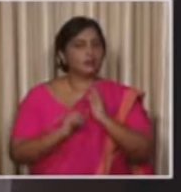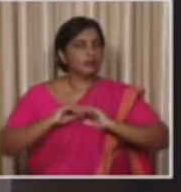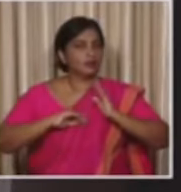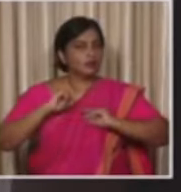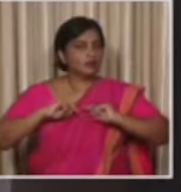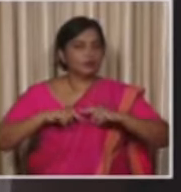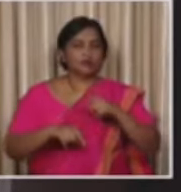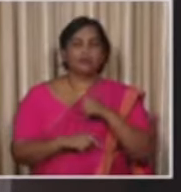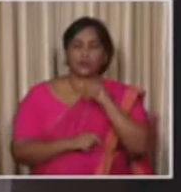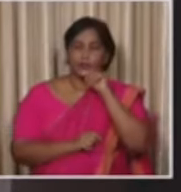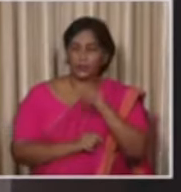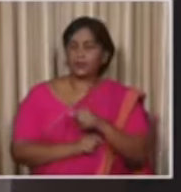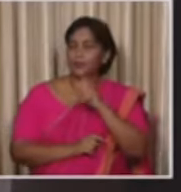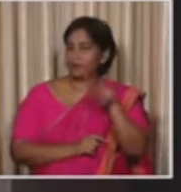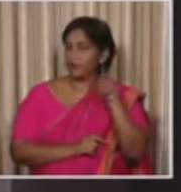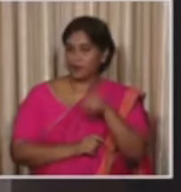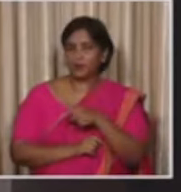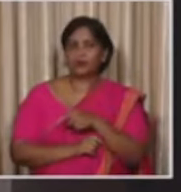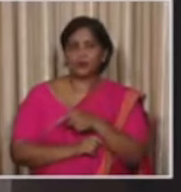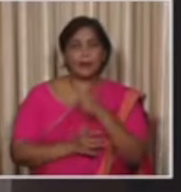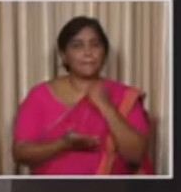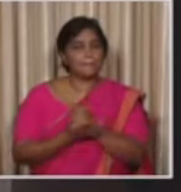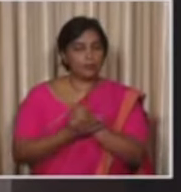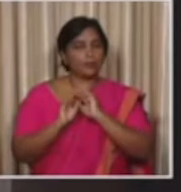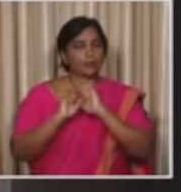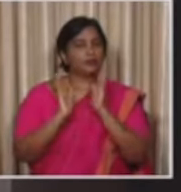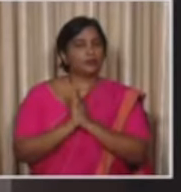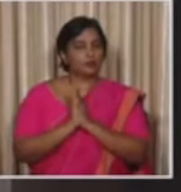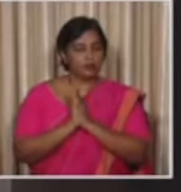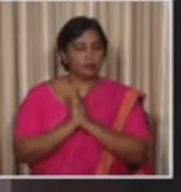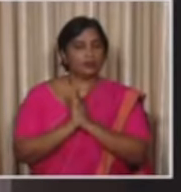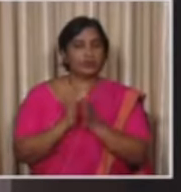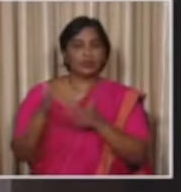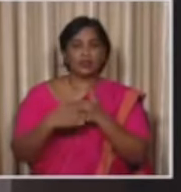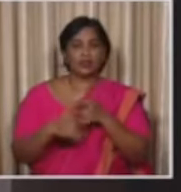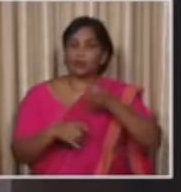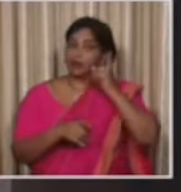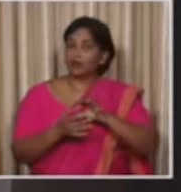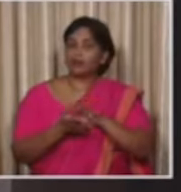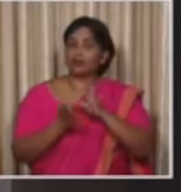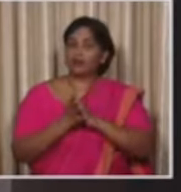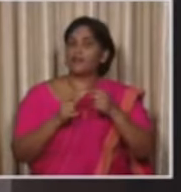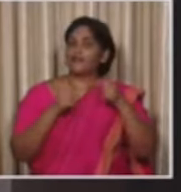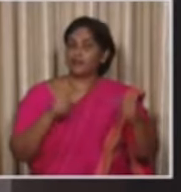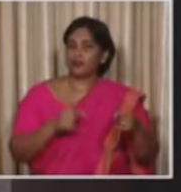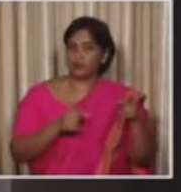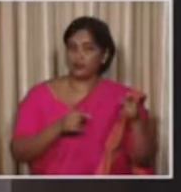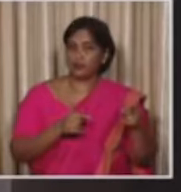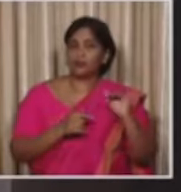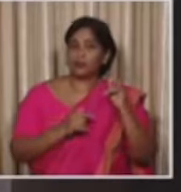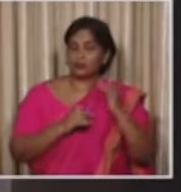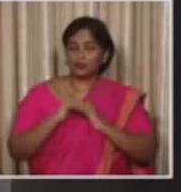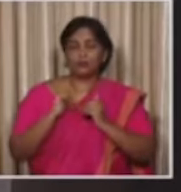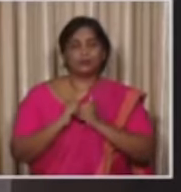ක්‍රියාත්මක කිරීම ඇත්ත වශයෙන්ම වැරදි. බැංකු පද්ධතිය යන්නේ කැබිනට් එක ගත්ත තීන්දුවට විරුද්ධව යම්